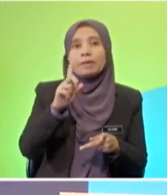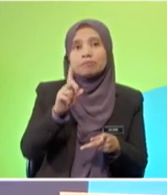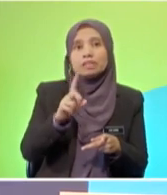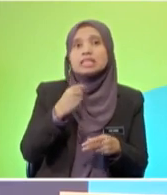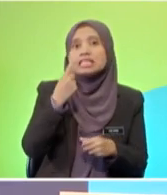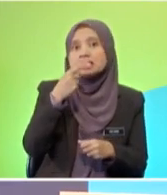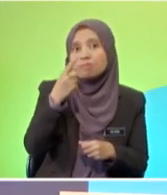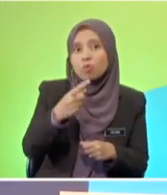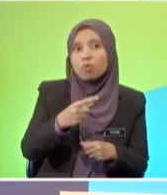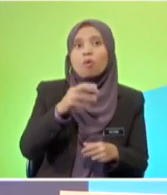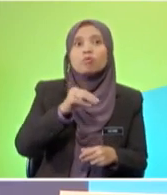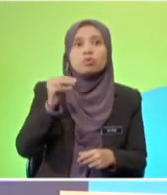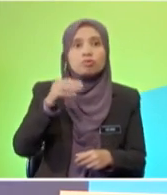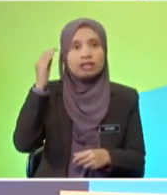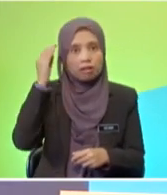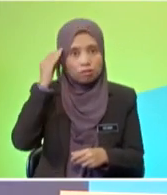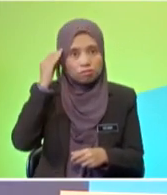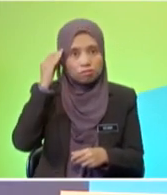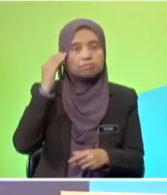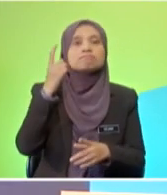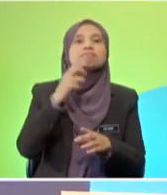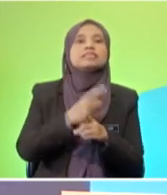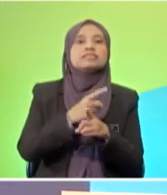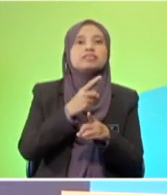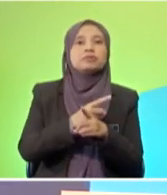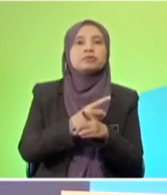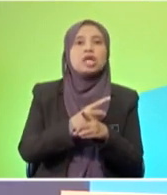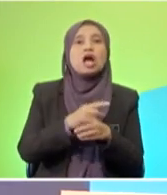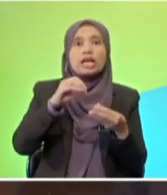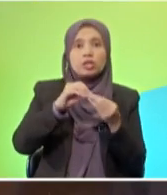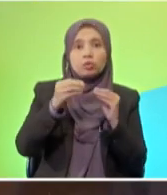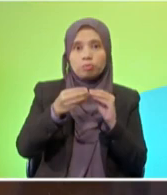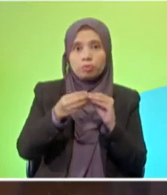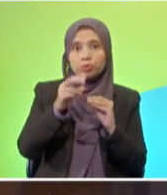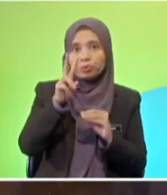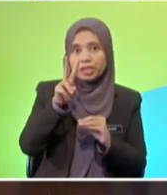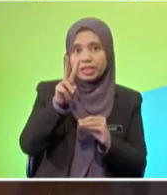murid-murid tahu maknanya Betul lah oke soal yang kedua